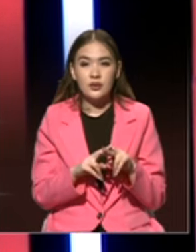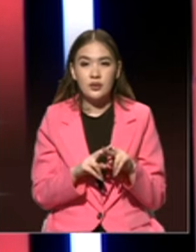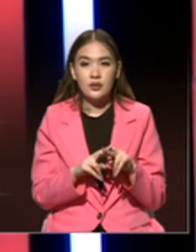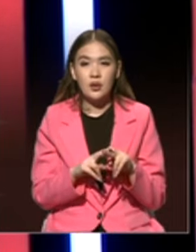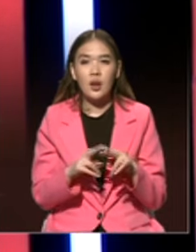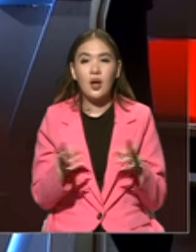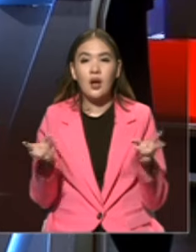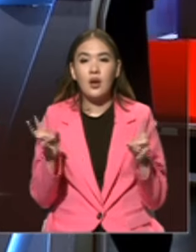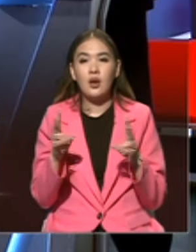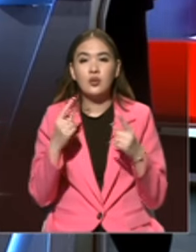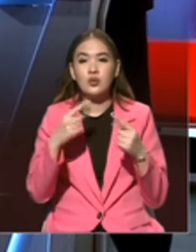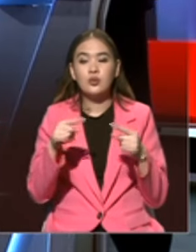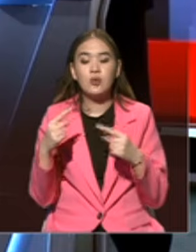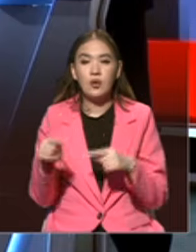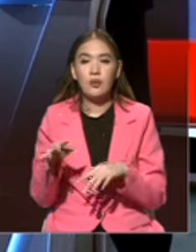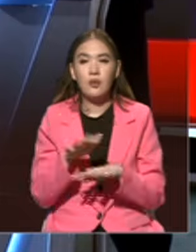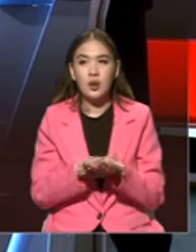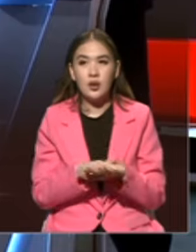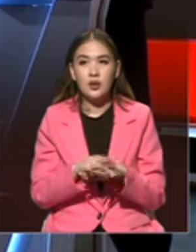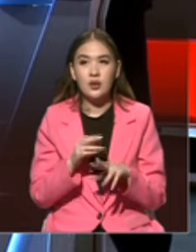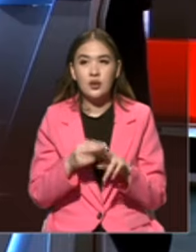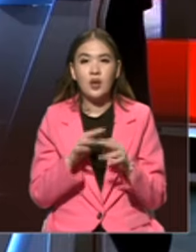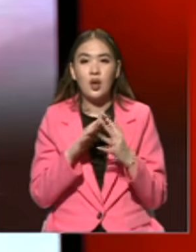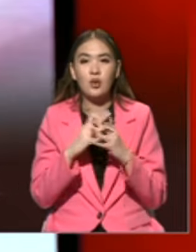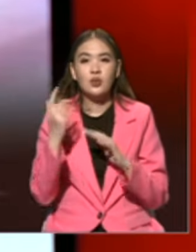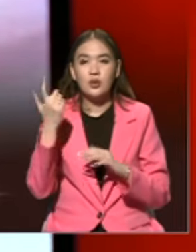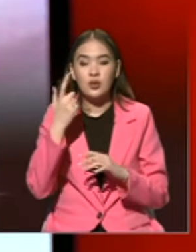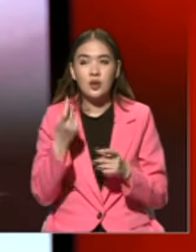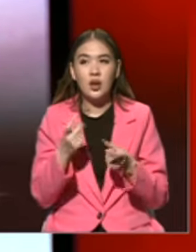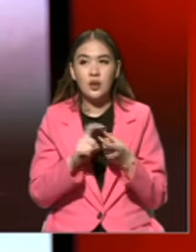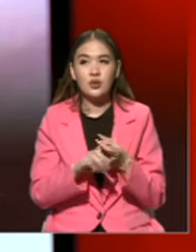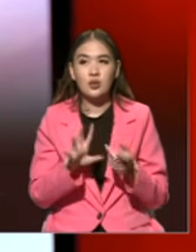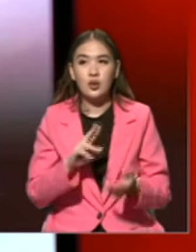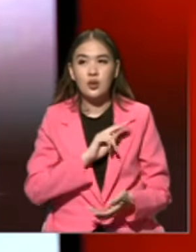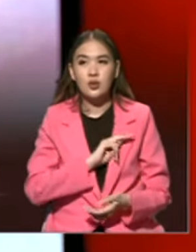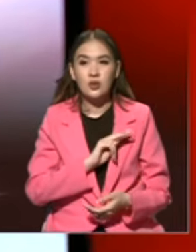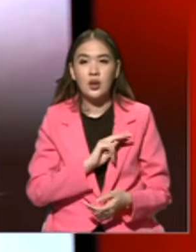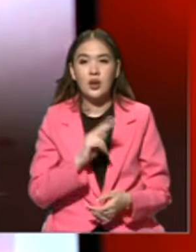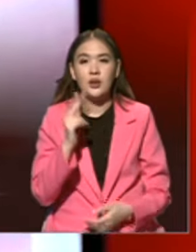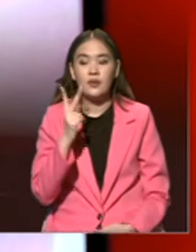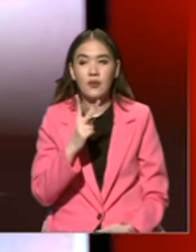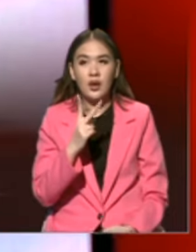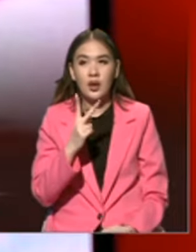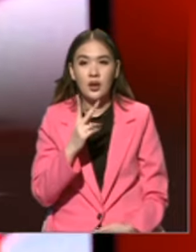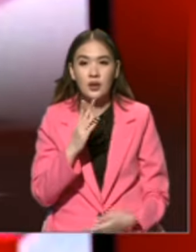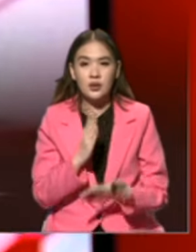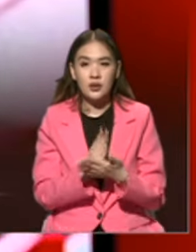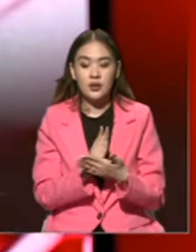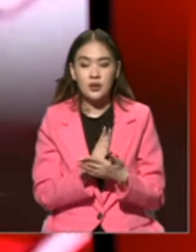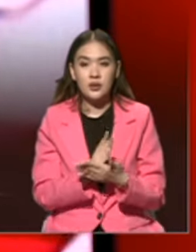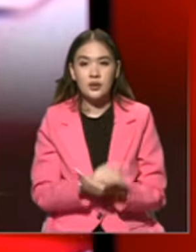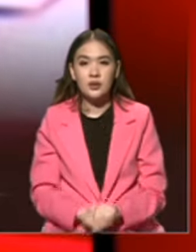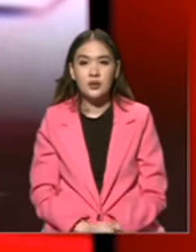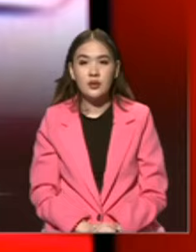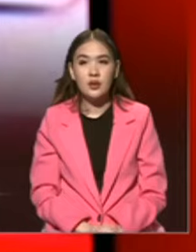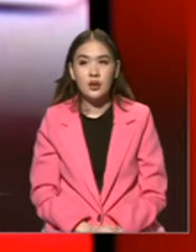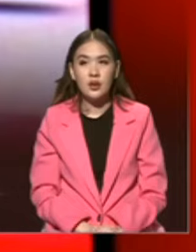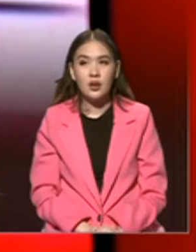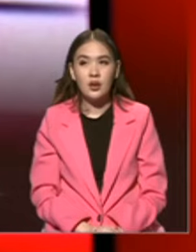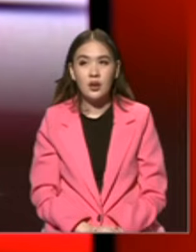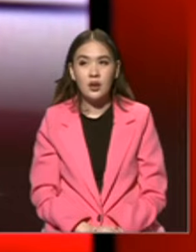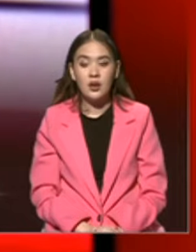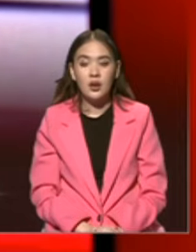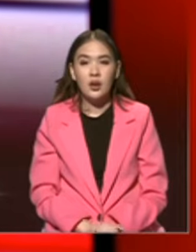қалған банкілерді қалай шешесіз? Ауыл шаруашылығы саласына қатысты жұмыс істейтін бізде екі институт бар. Басқа банктерді берген ғой оны.